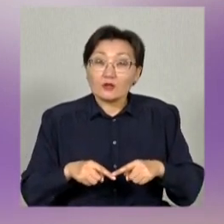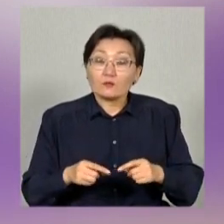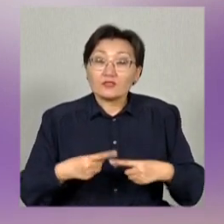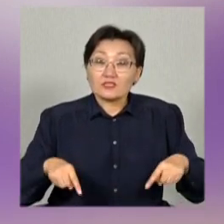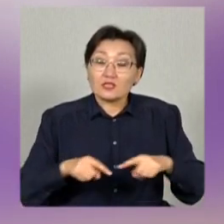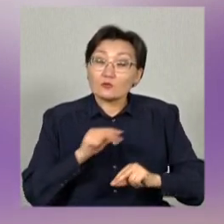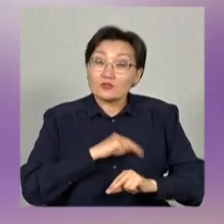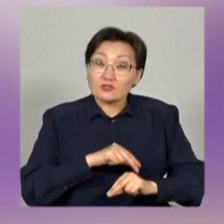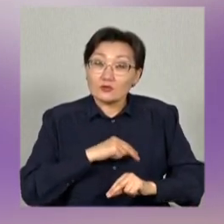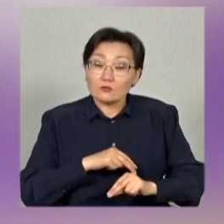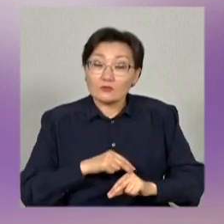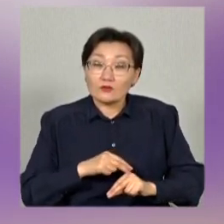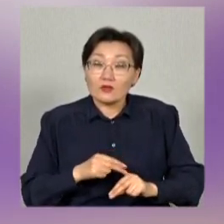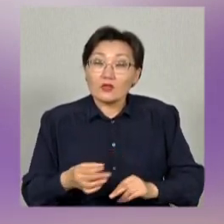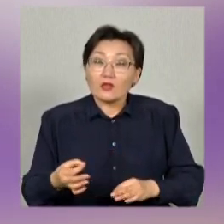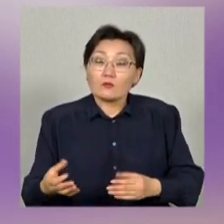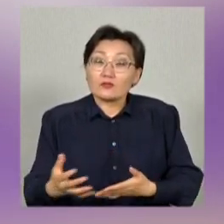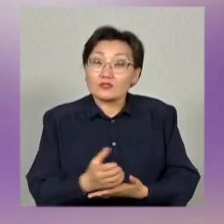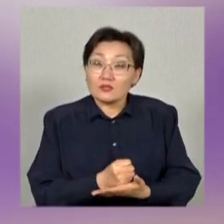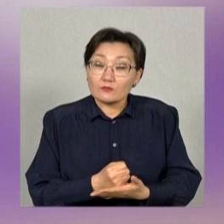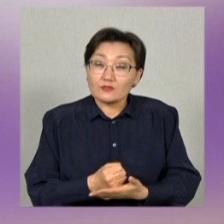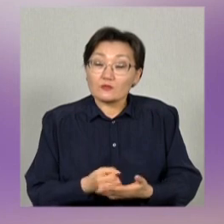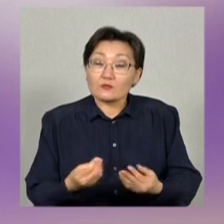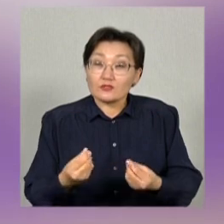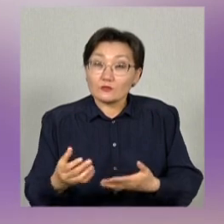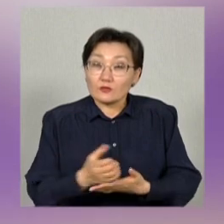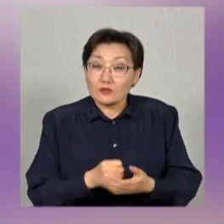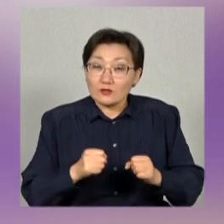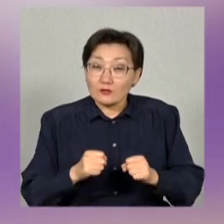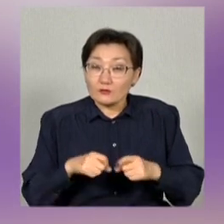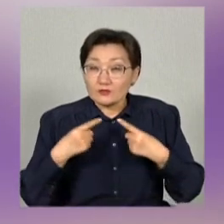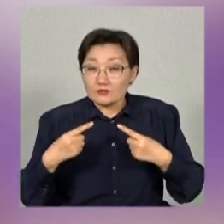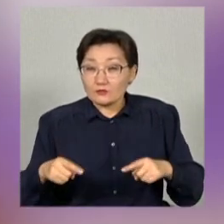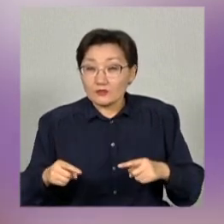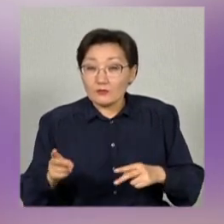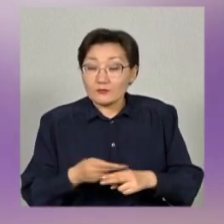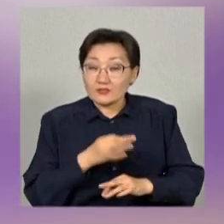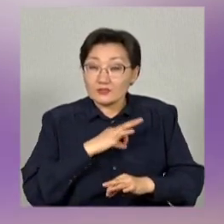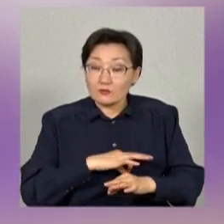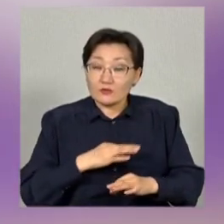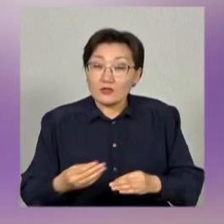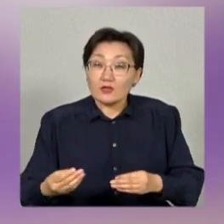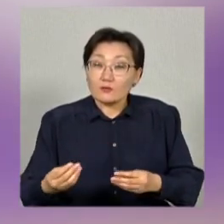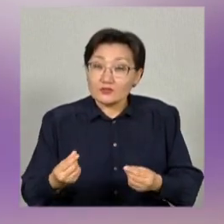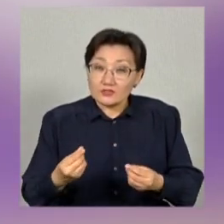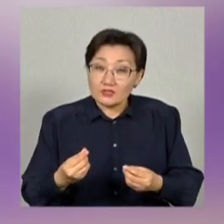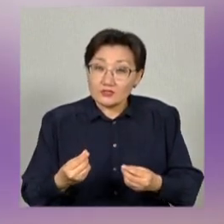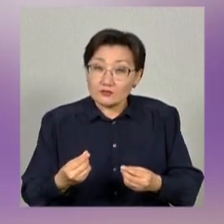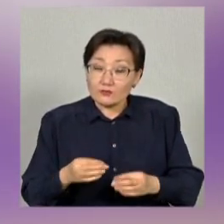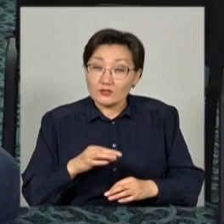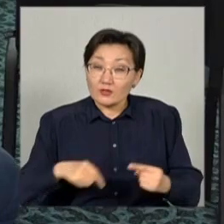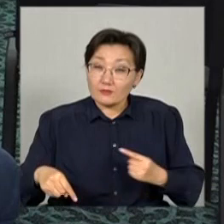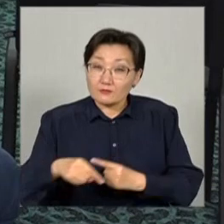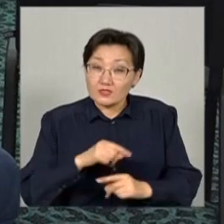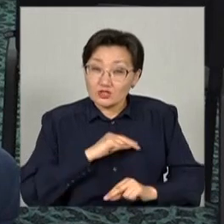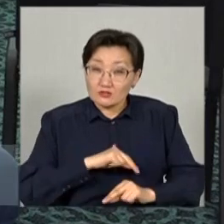организация деятельности по извлечению дохода от привлечения денег и нового имущества без использования привлеченных средств на предпринимательскую